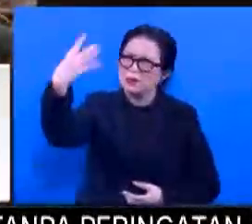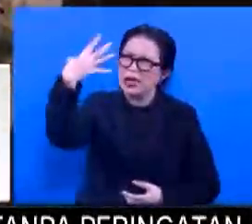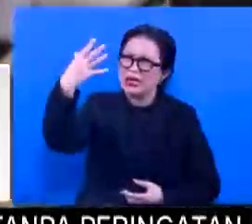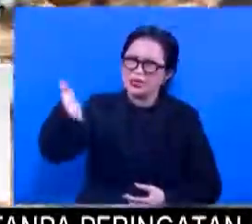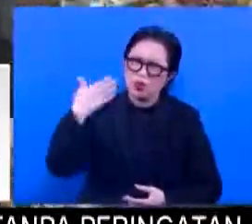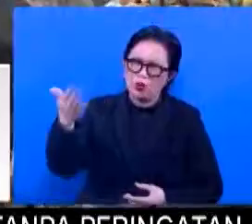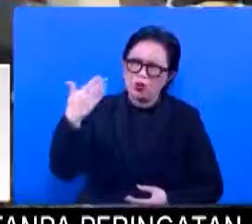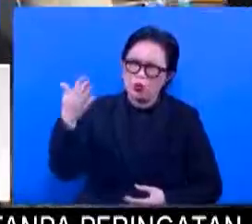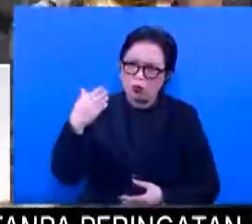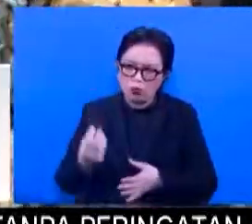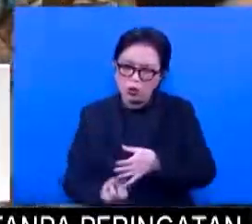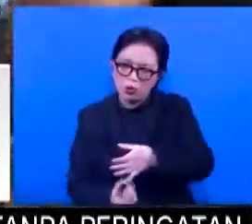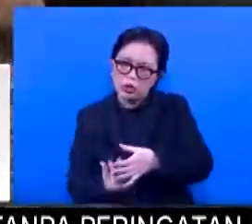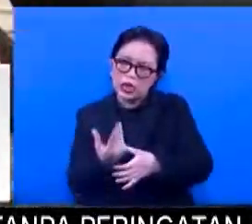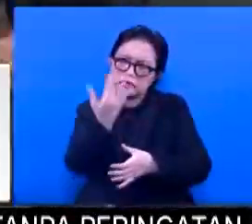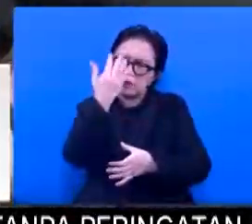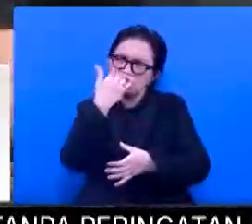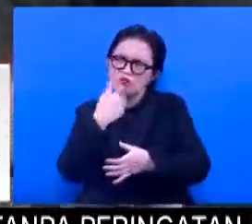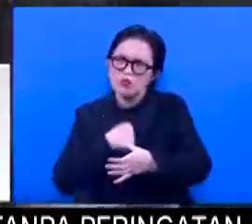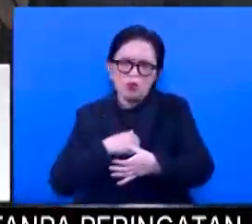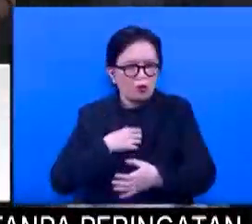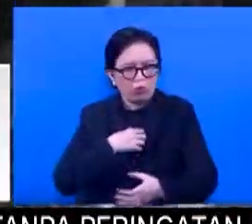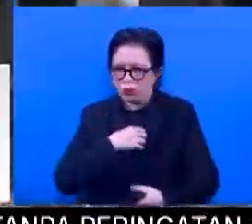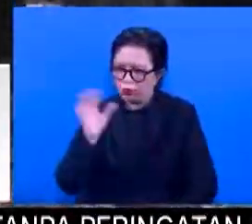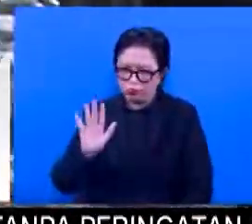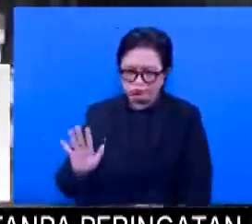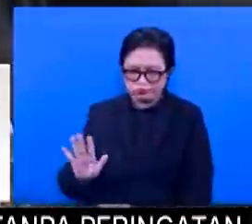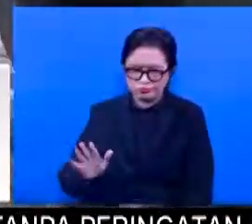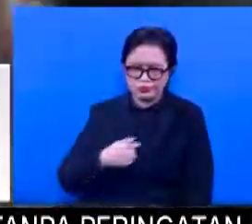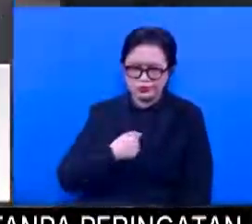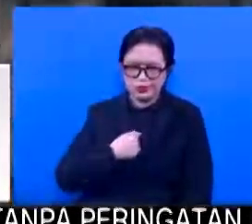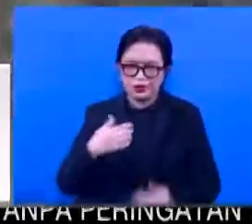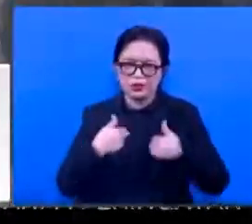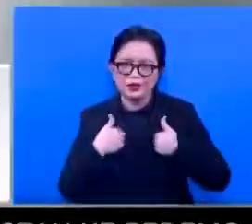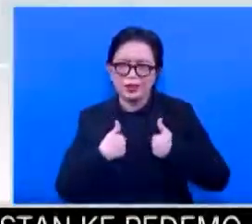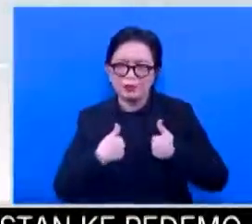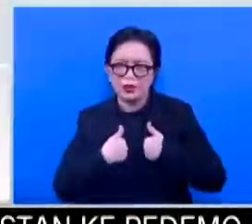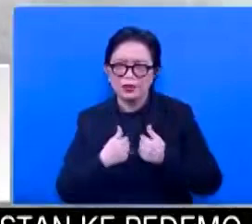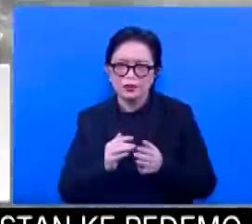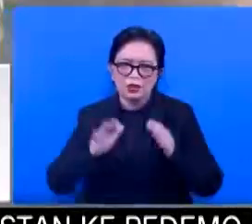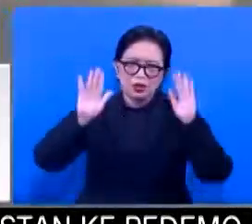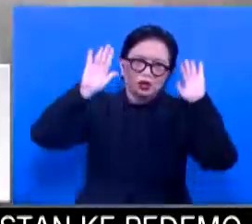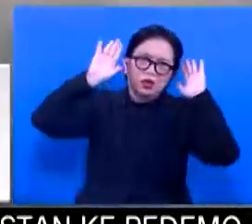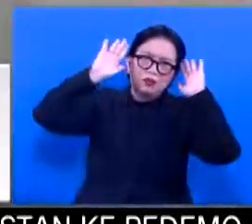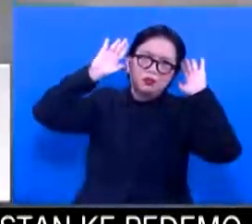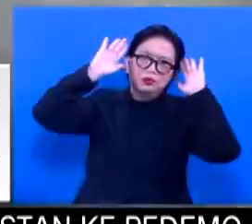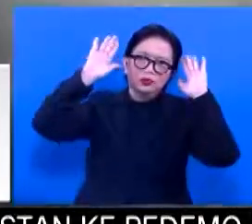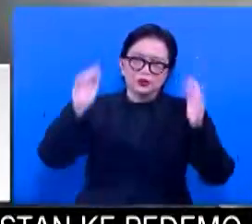ditambah kepulan asap yang luar biasa banyak membuat saya lelah. Ampun, Pak.